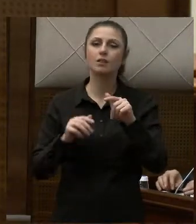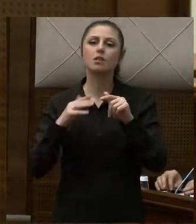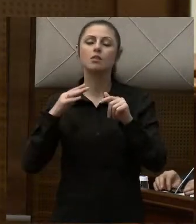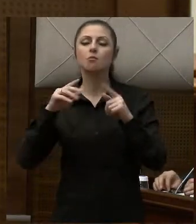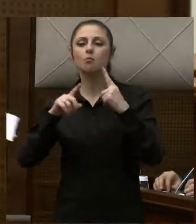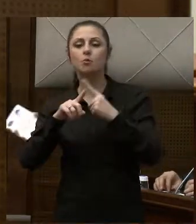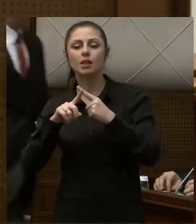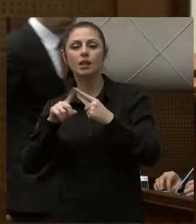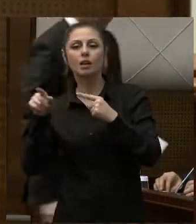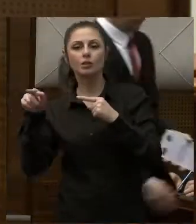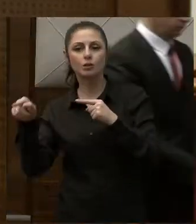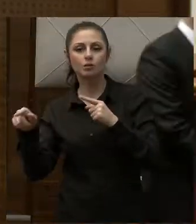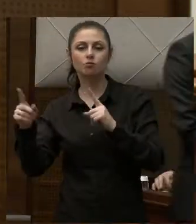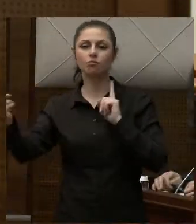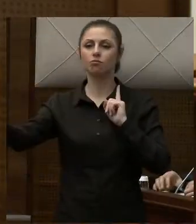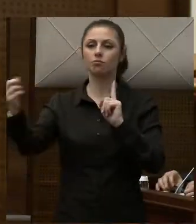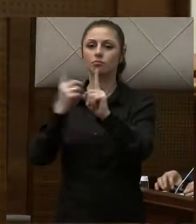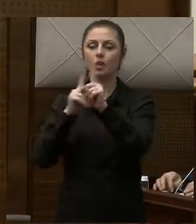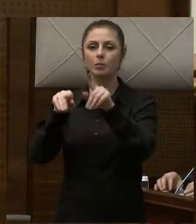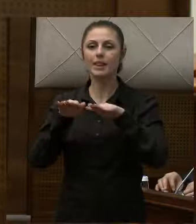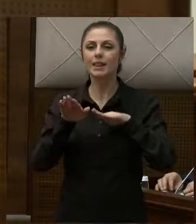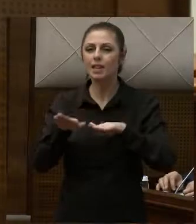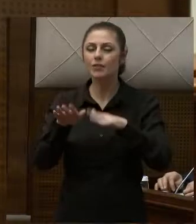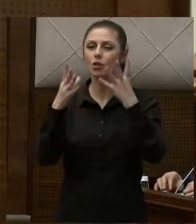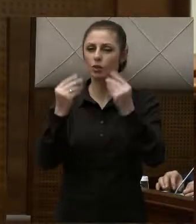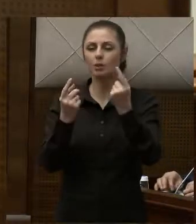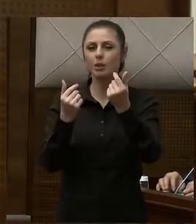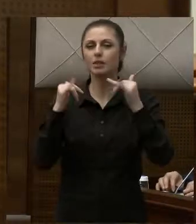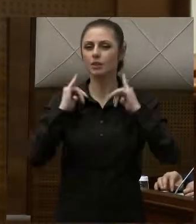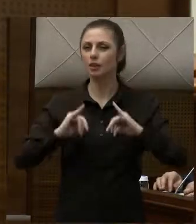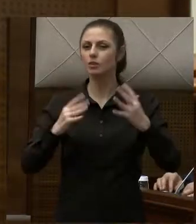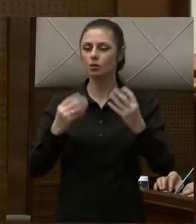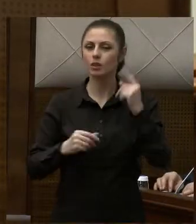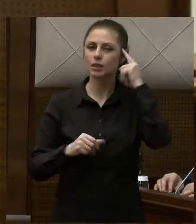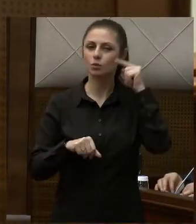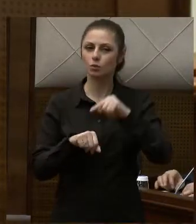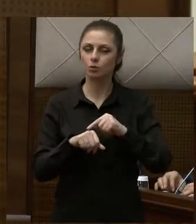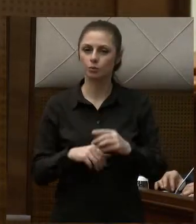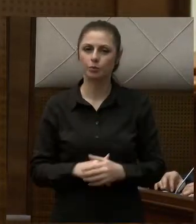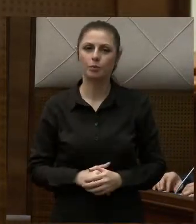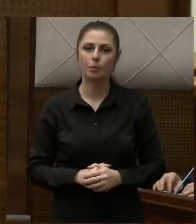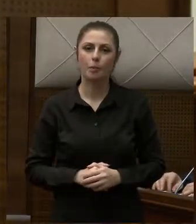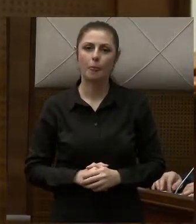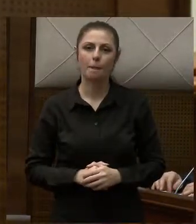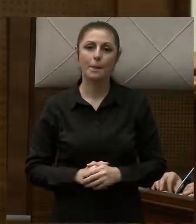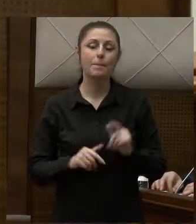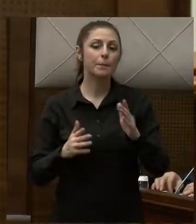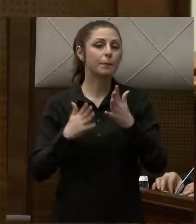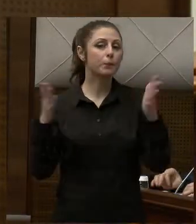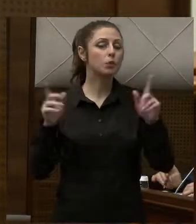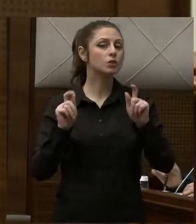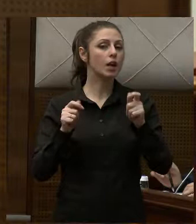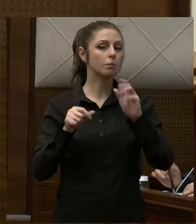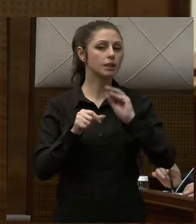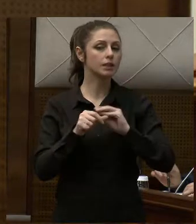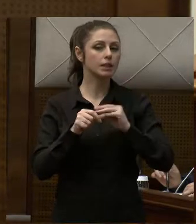Büyükçekmece istikametine dönenlerde trafik olarak, ulaşım olarak rahatlatacağını ümit ediyoruz. Yine Büyükçekmece'mize yaptığımız